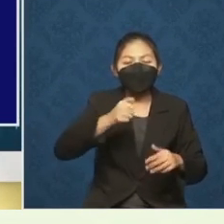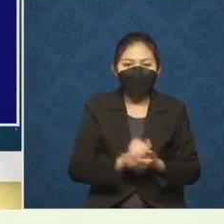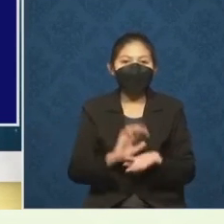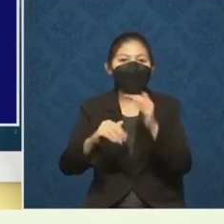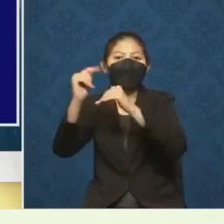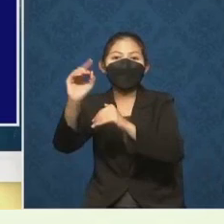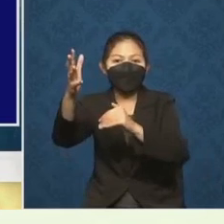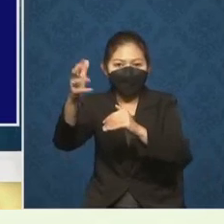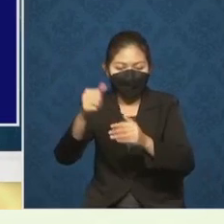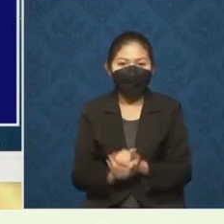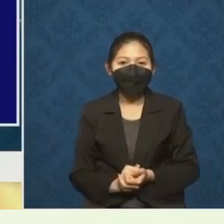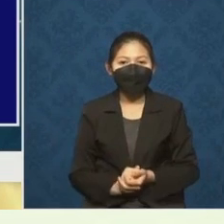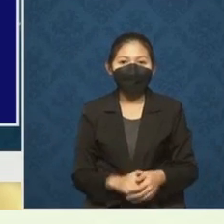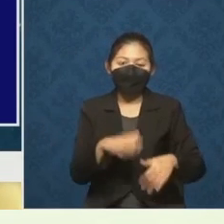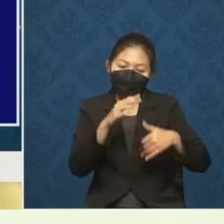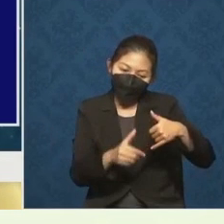ความดีก็ไม่ปรากฏ